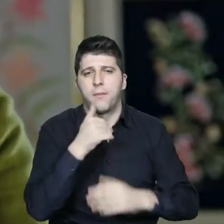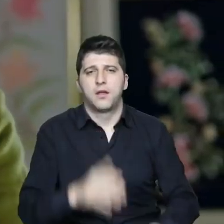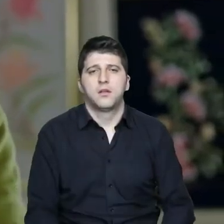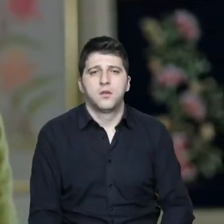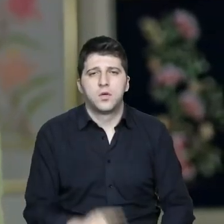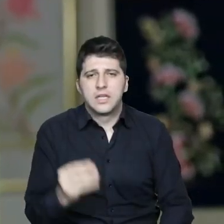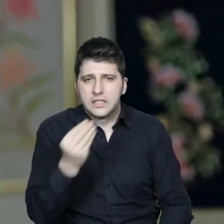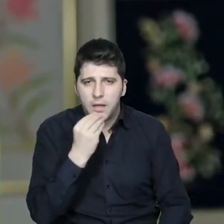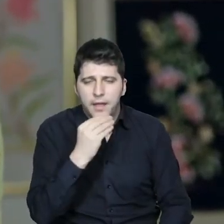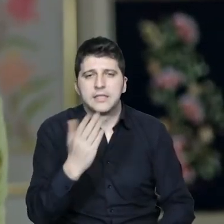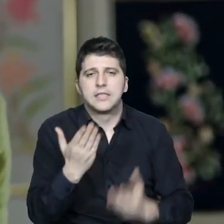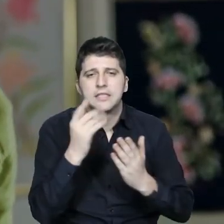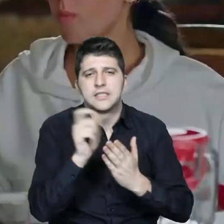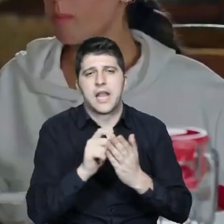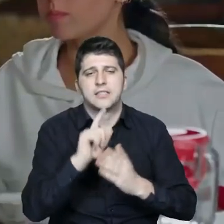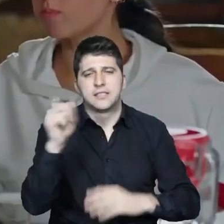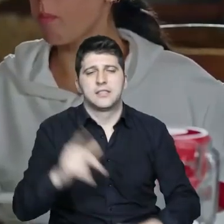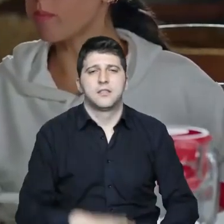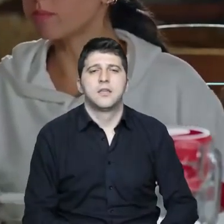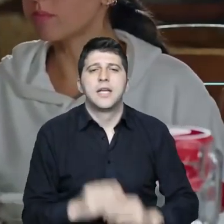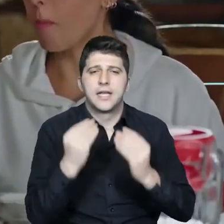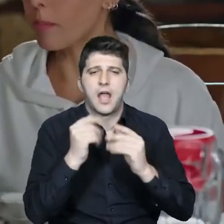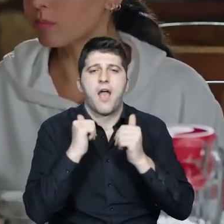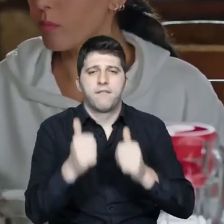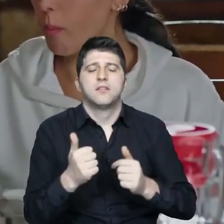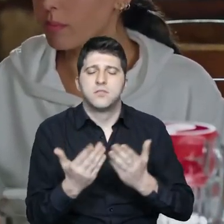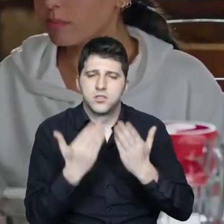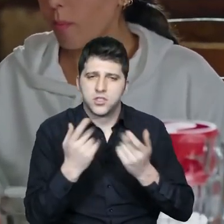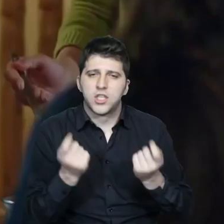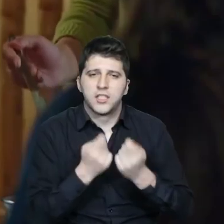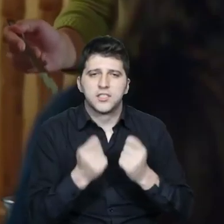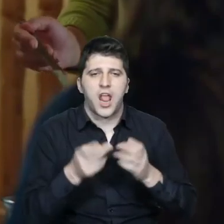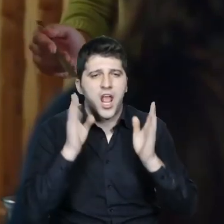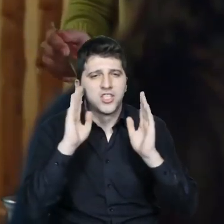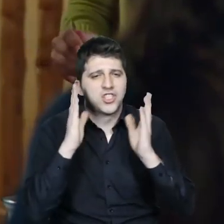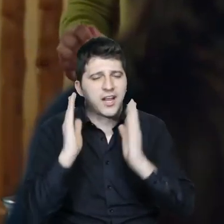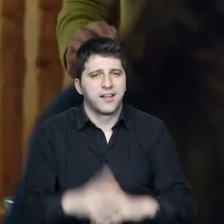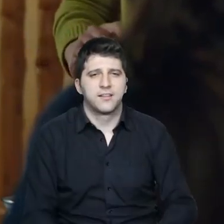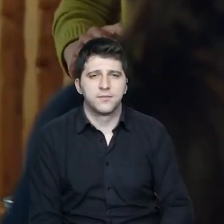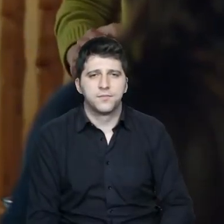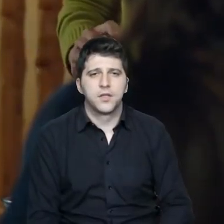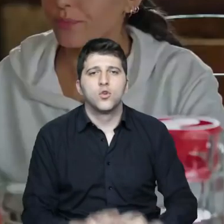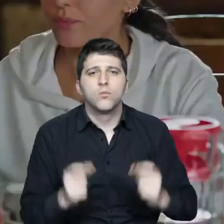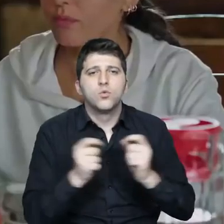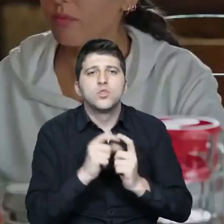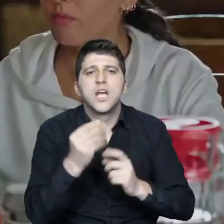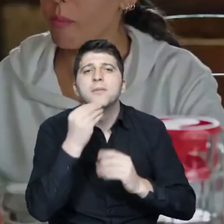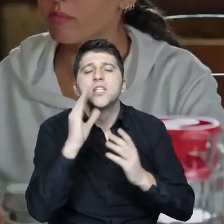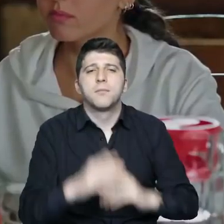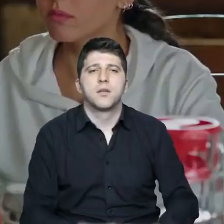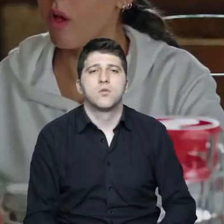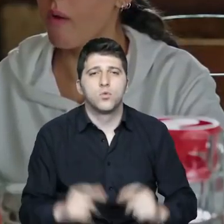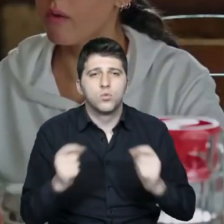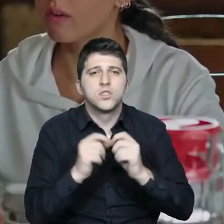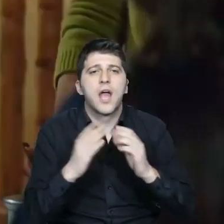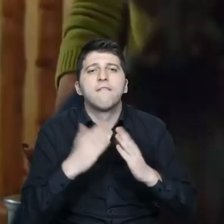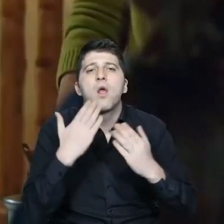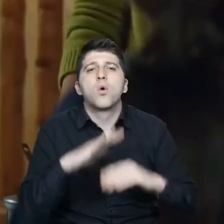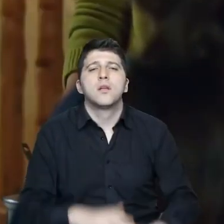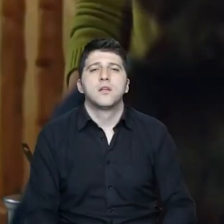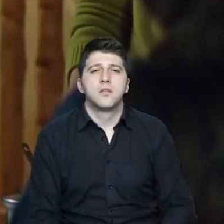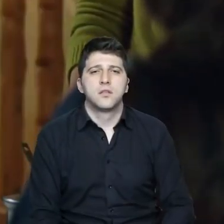O yemeğini yedi, dersin çalışıyor. Ah, iyi, aferin. Çalışsın eşek sıpası. Burcu, o yemeyecek mi? Burcu evde yok